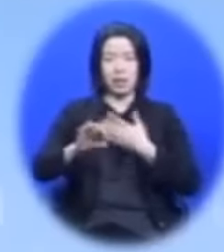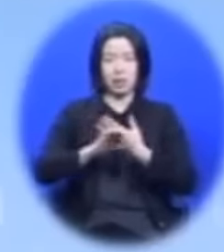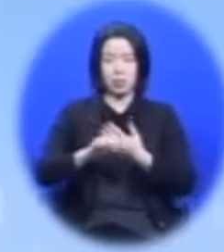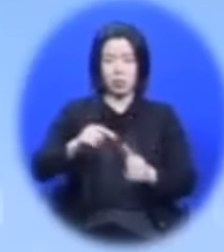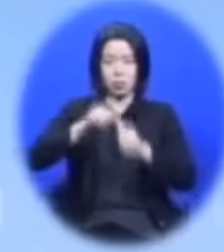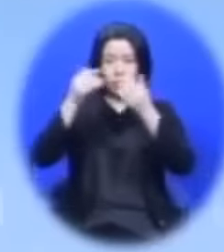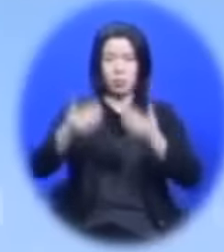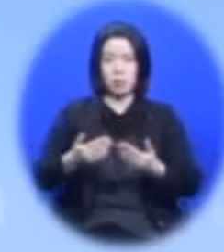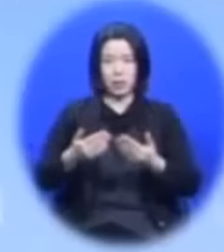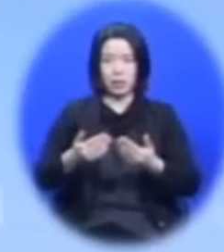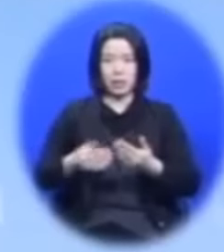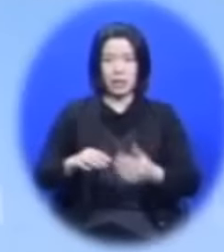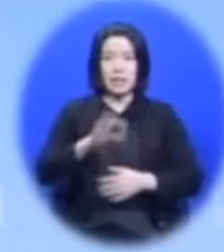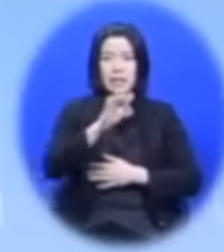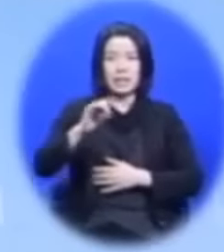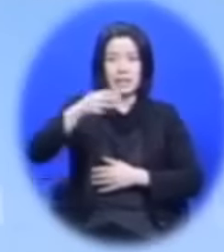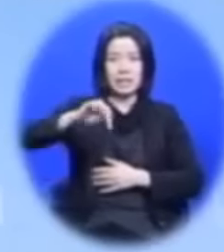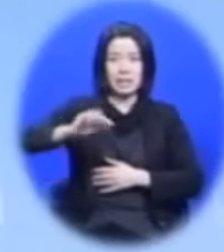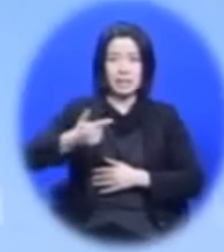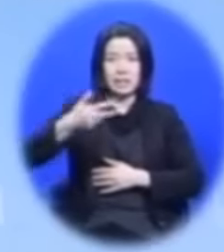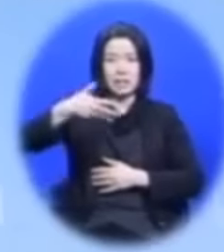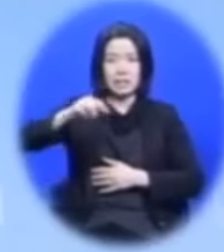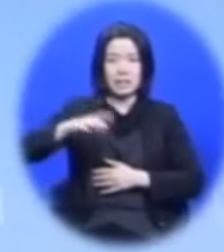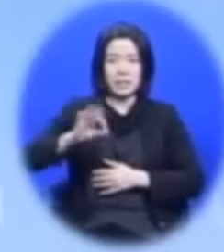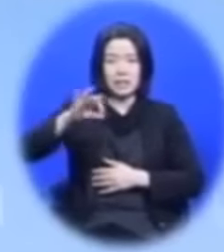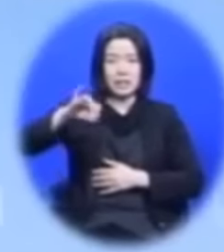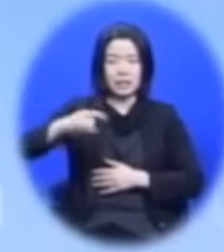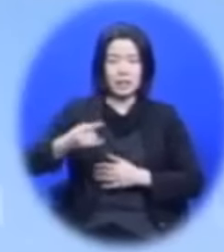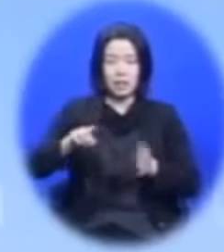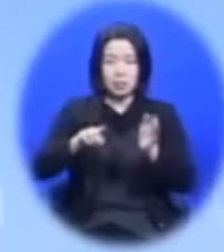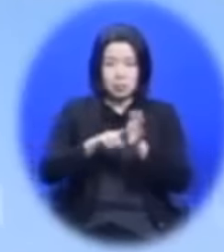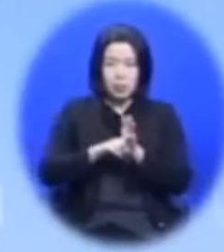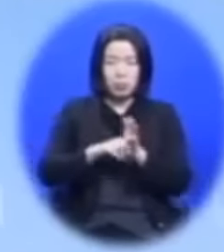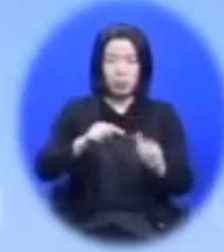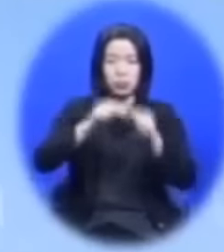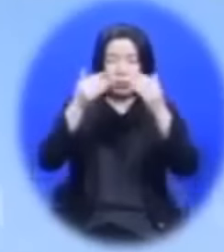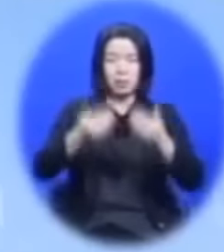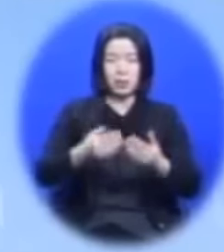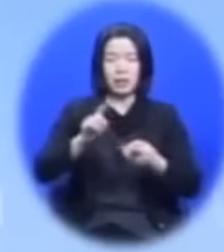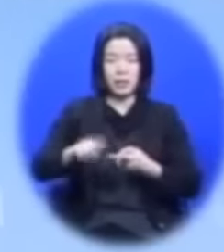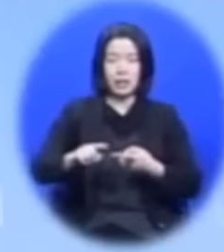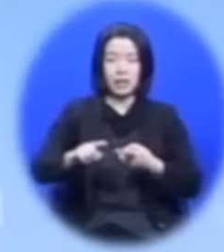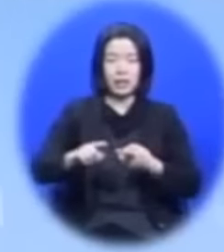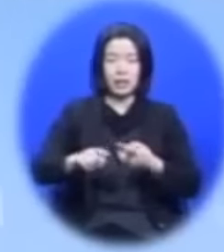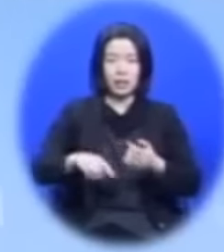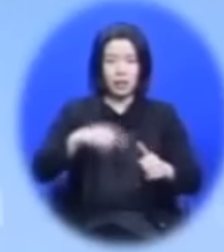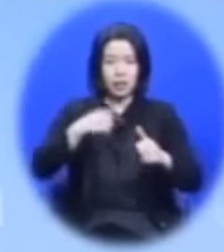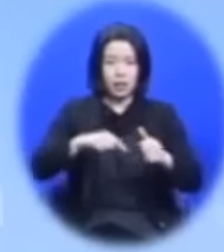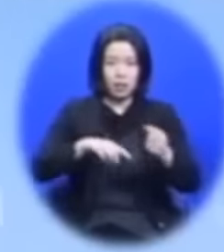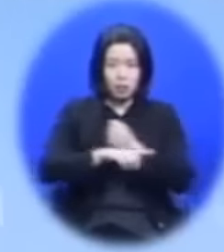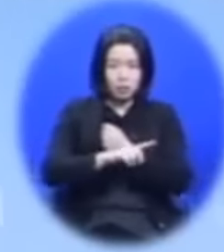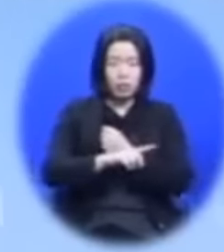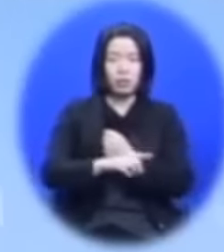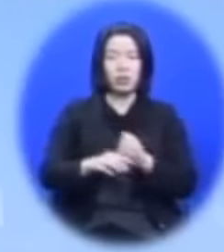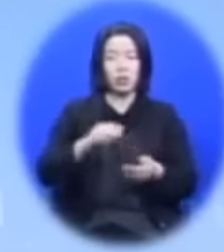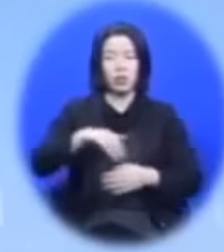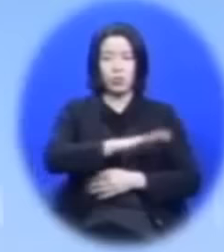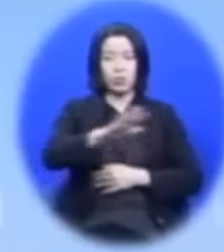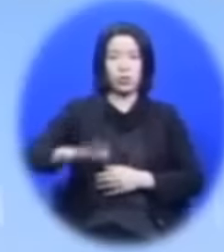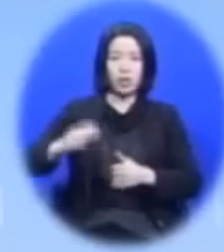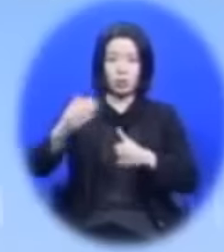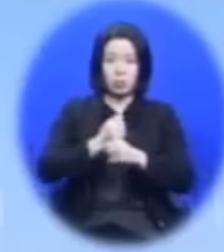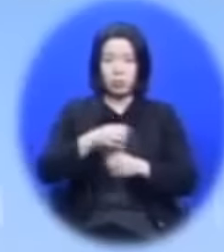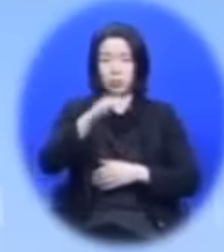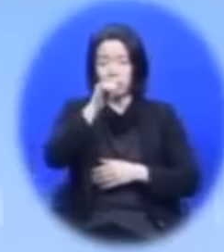이신칭이 믿음으로 구원받는다고 하는 이 교리를 우리가 붙들고